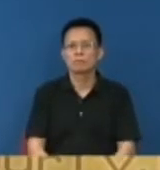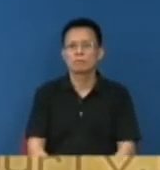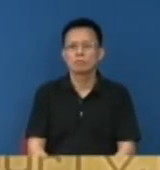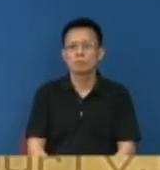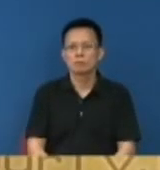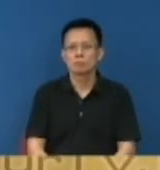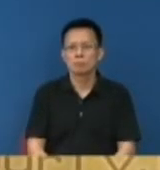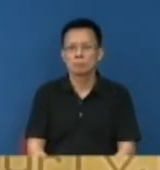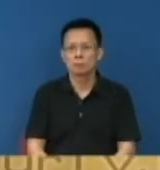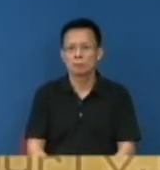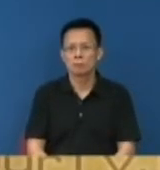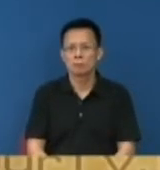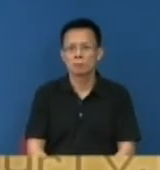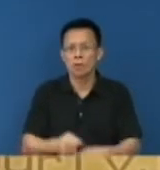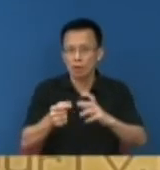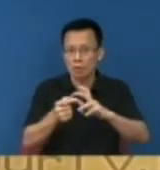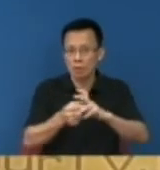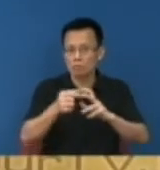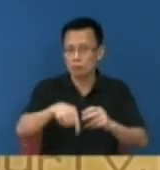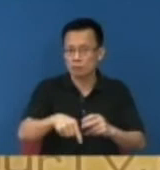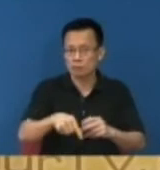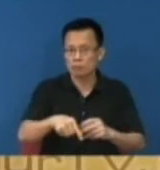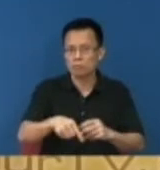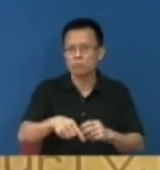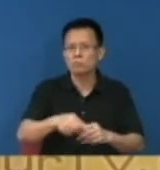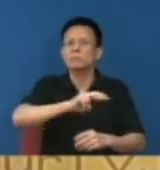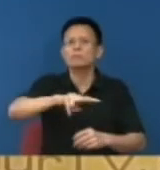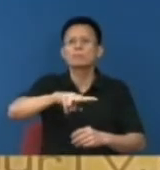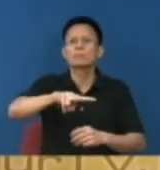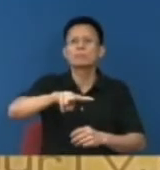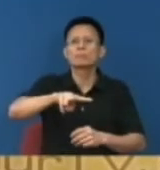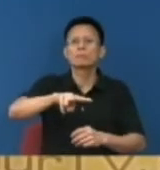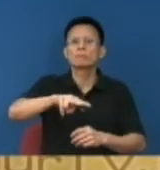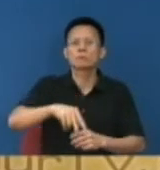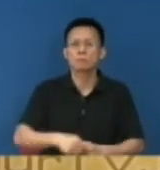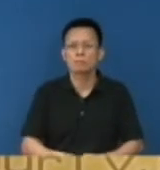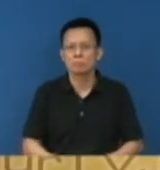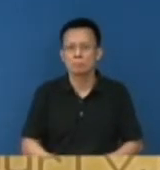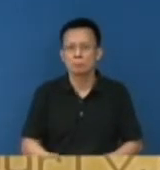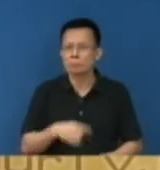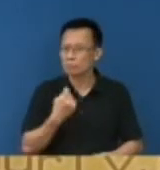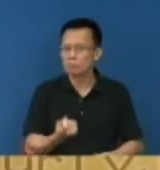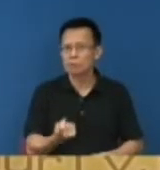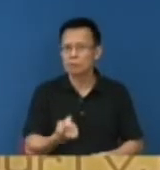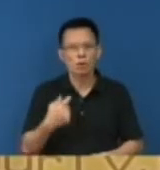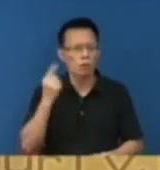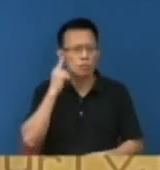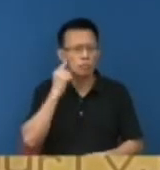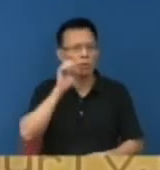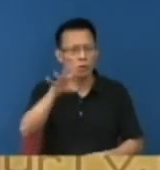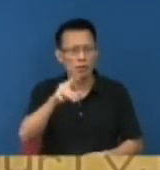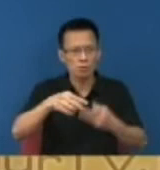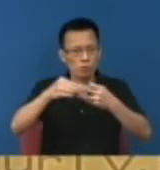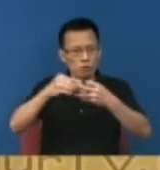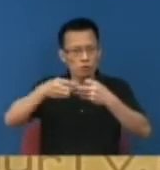這個甘地也是這樣，很簡單，我想請教張文